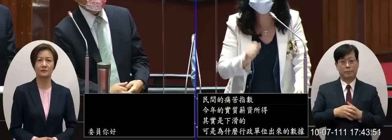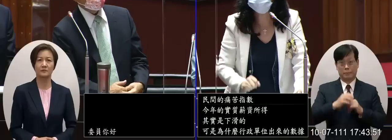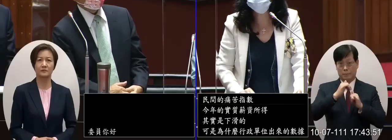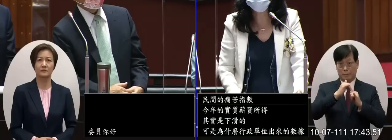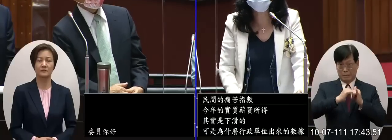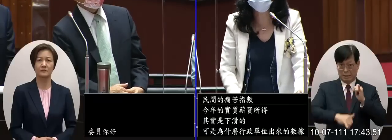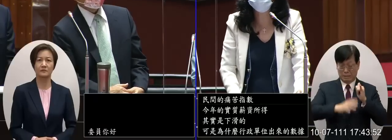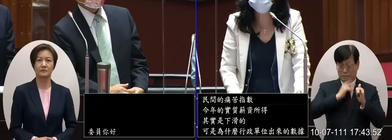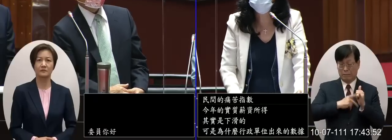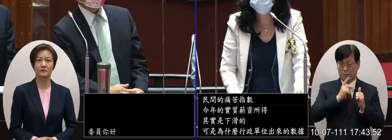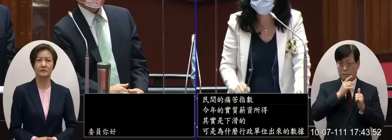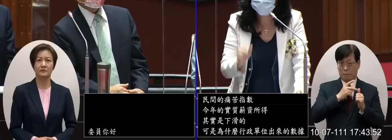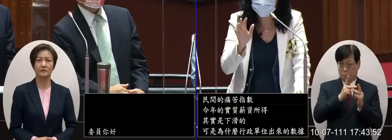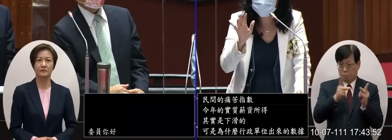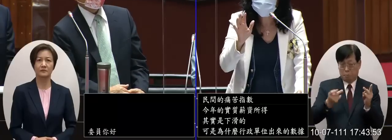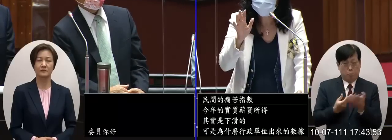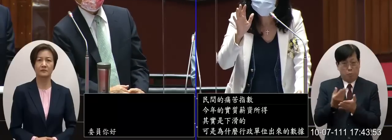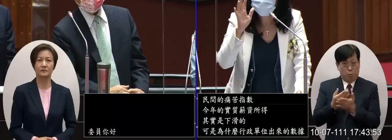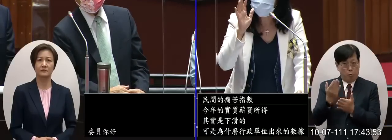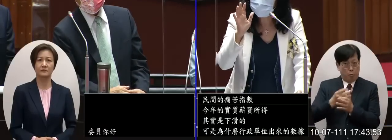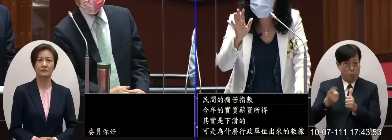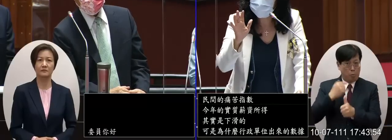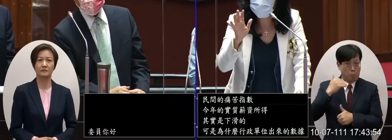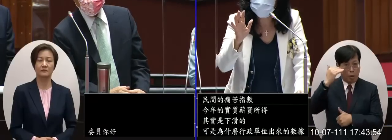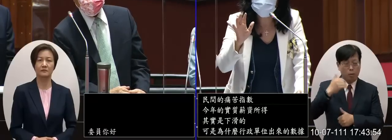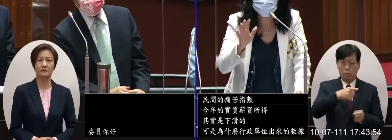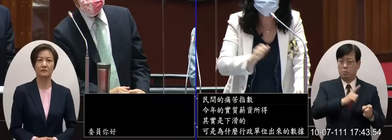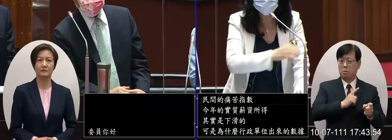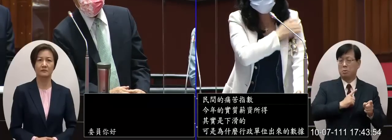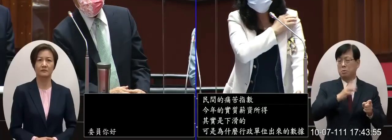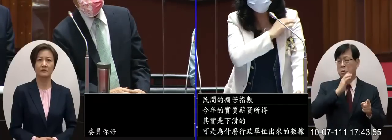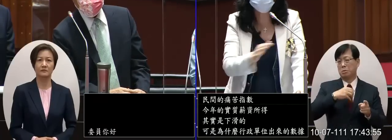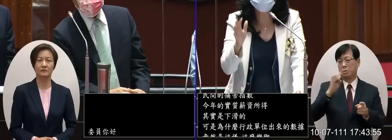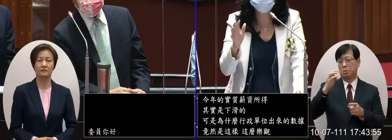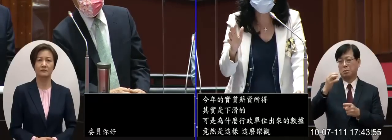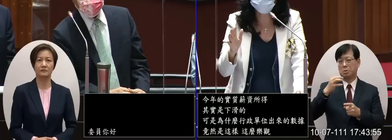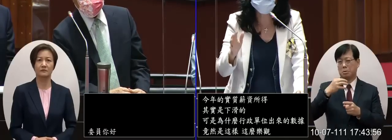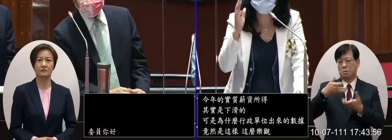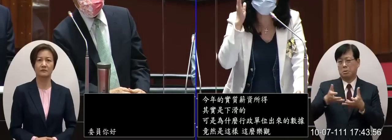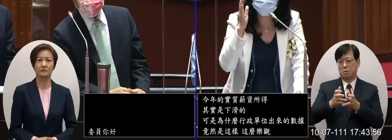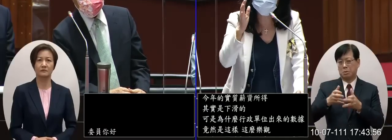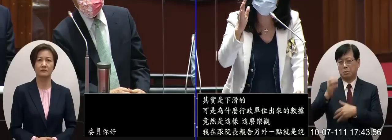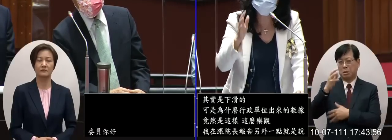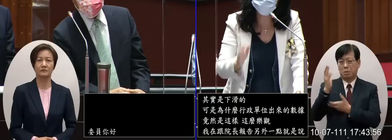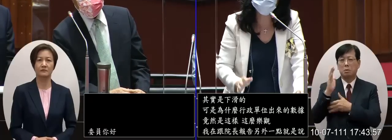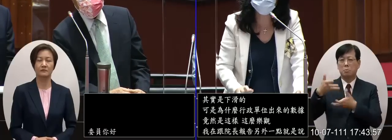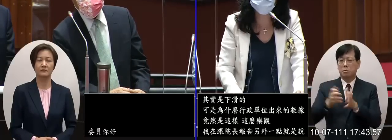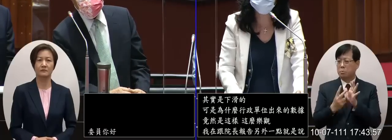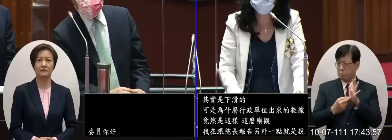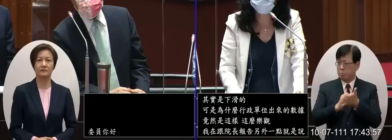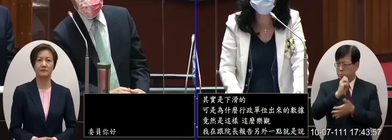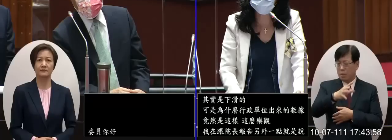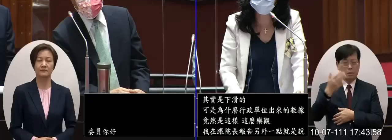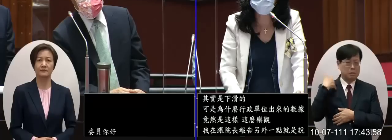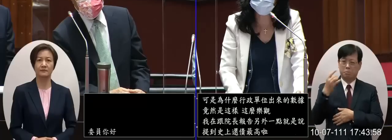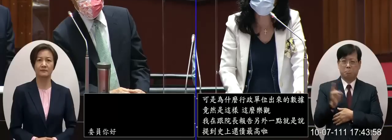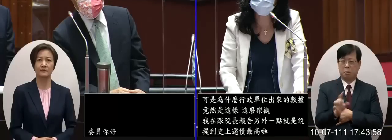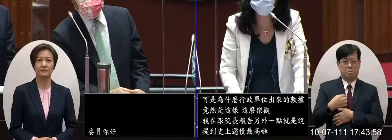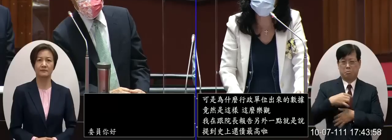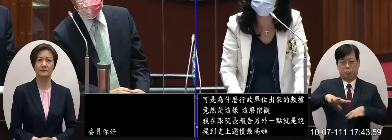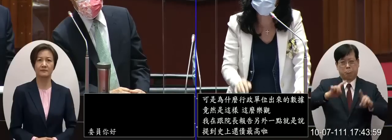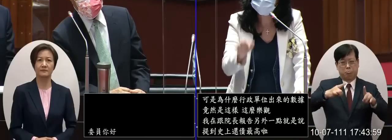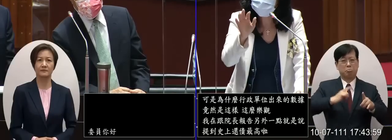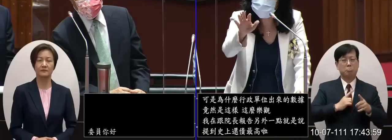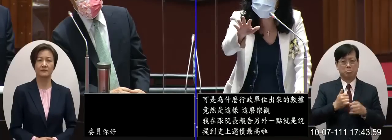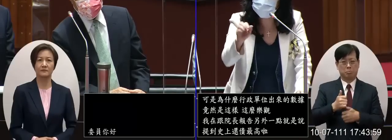上还债最高了，就是说你的行政单位讲说，这个是从来没有在没有任何政府还债的情